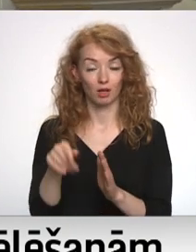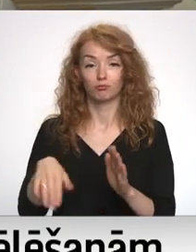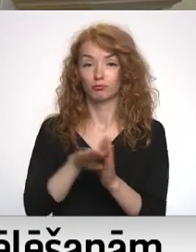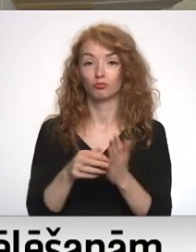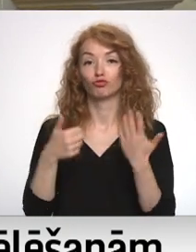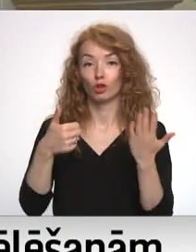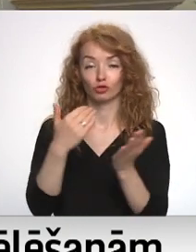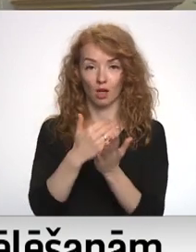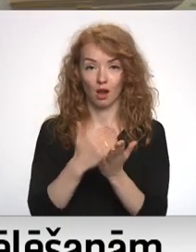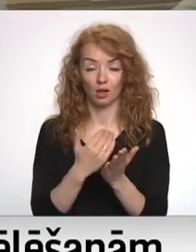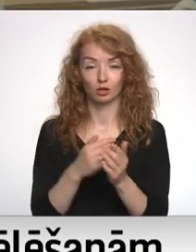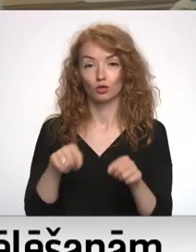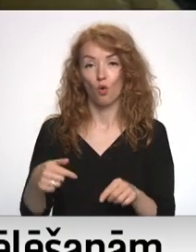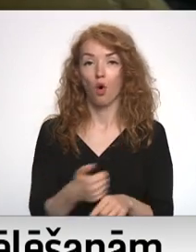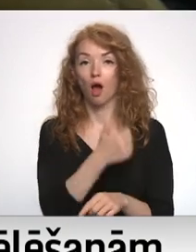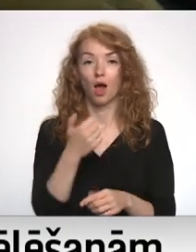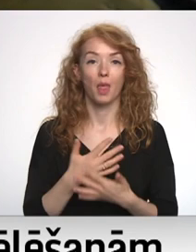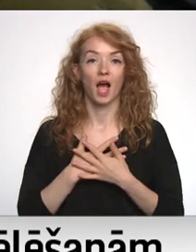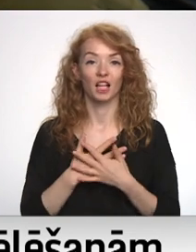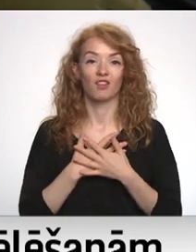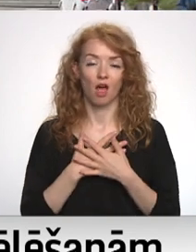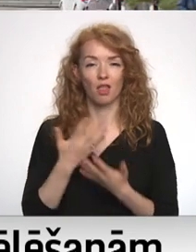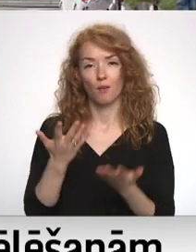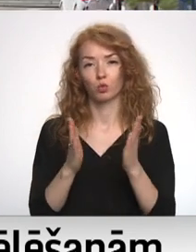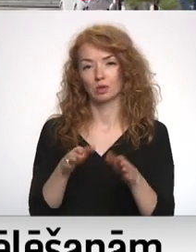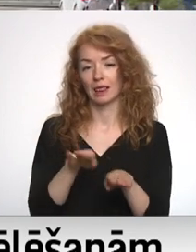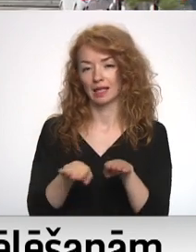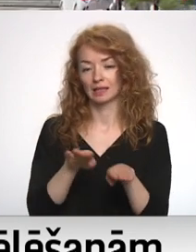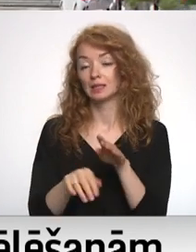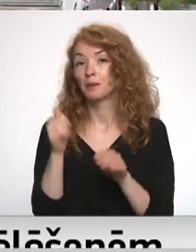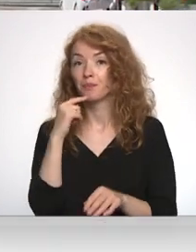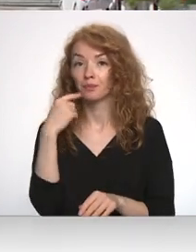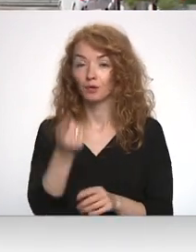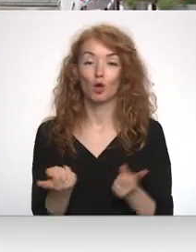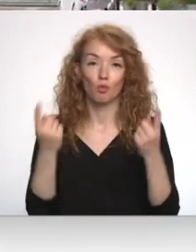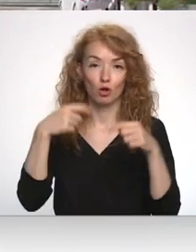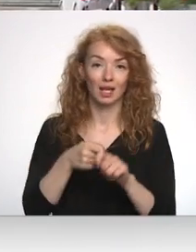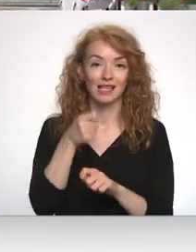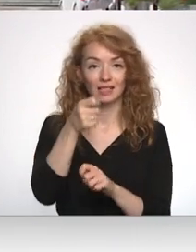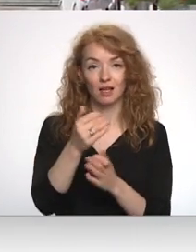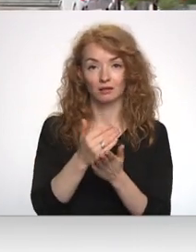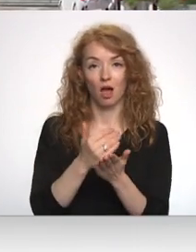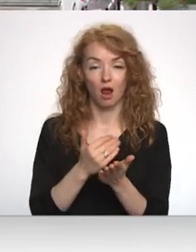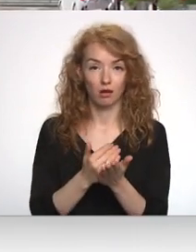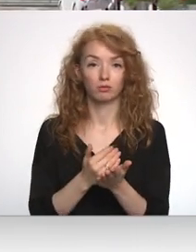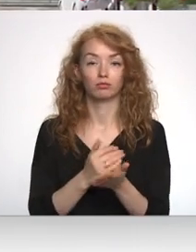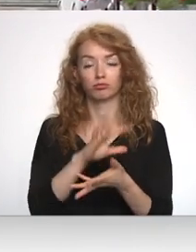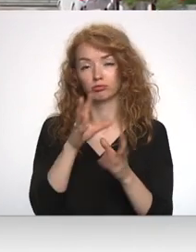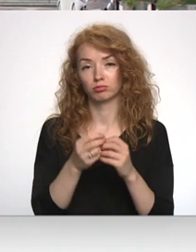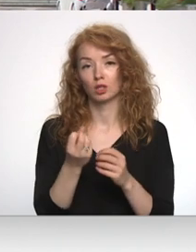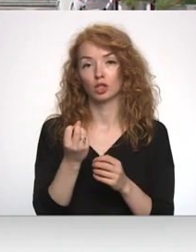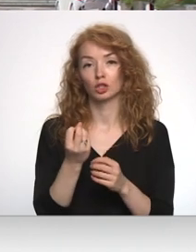saraksti. Šogad kandidātu aktivitāte varētu būt līdzīga. Šobrīd interesi iesniegt kandidātu sarakstus mums ir izrādījuši